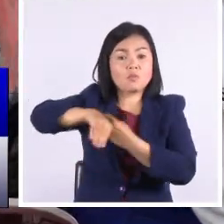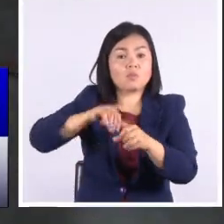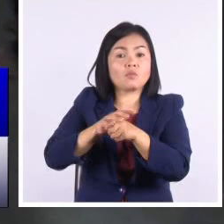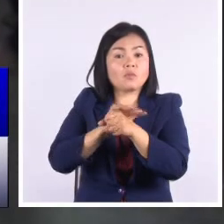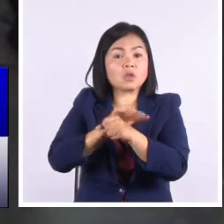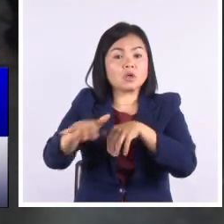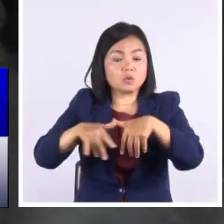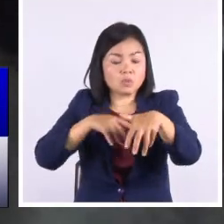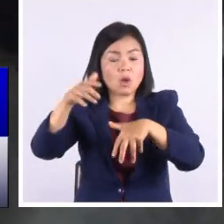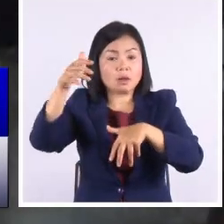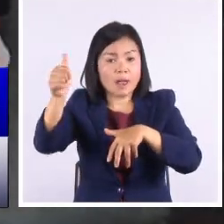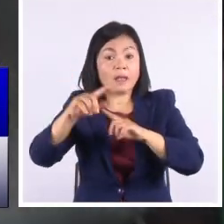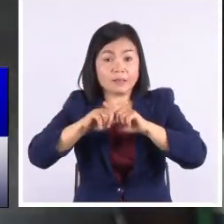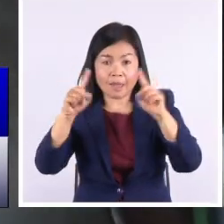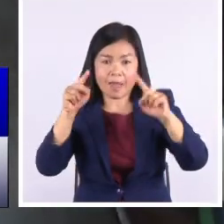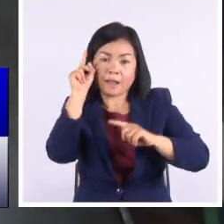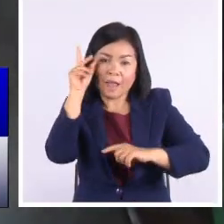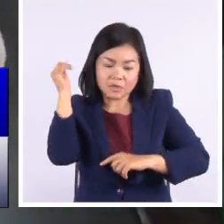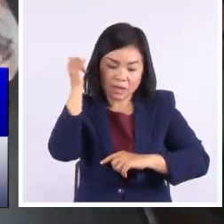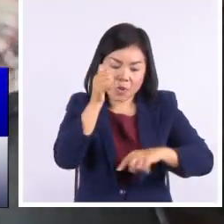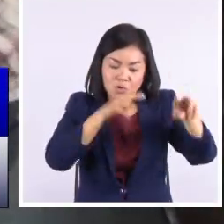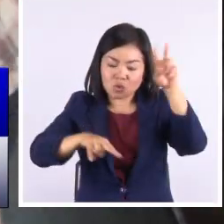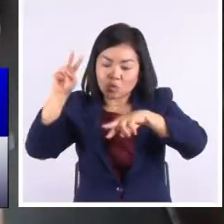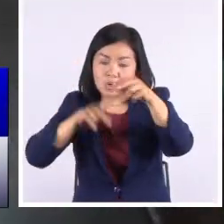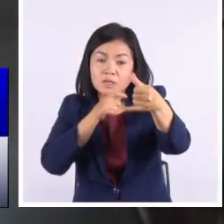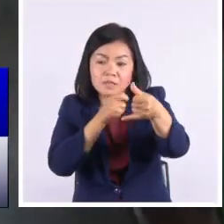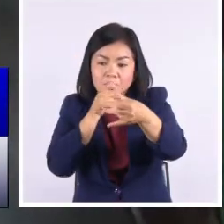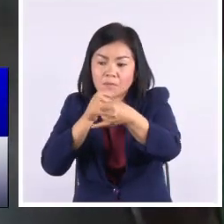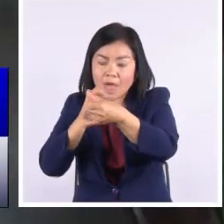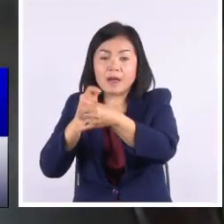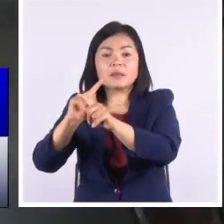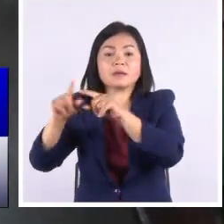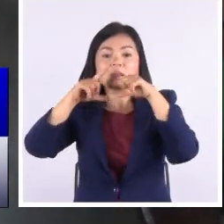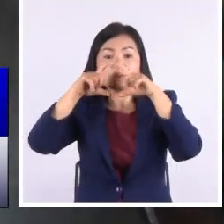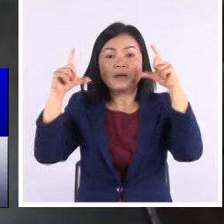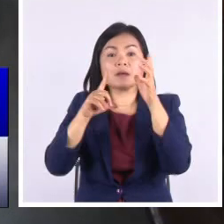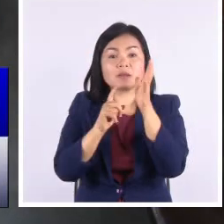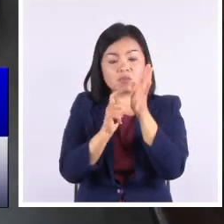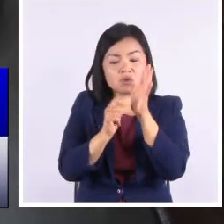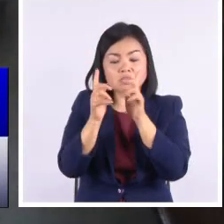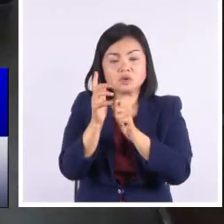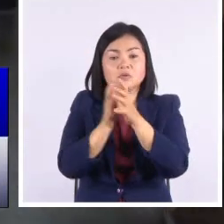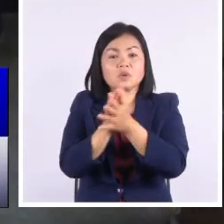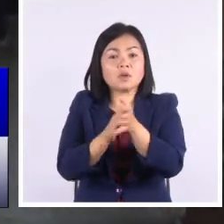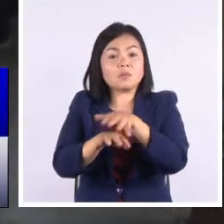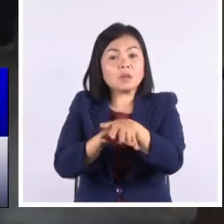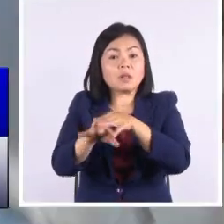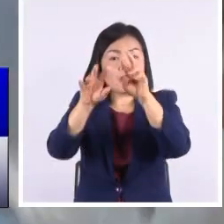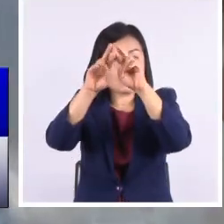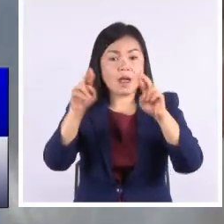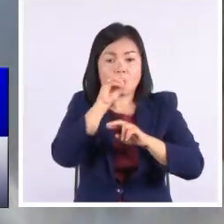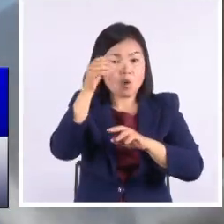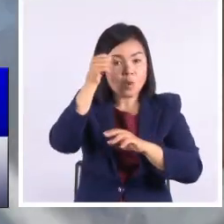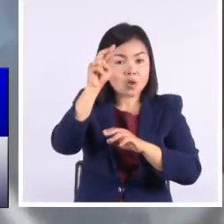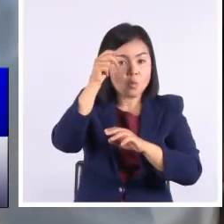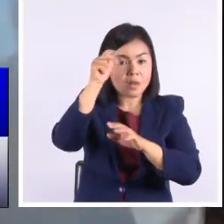เวิร์คพอยท์ครับได้ลงพื้นที่ติดตามสำนักงานในการซื้อหน้ากากอนามัยแลกอฮอลจากการสอบถามร้านค้าส่วนใหญ่นะครับเผยว่าช่วง 2 3